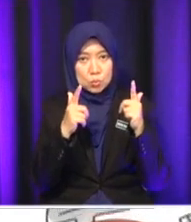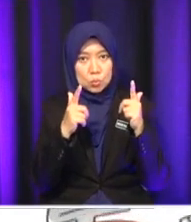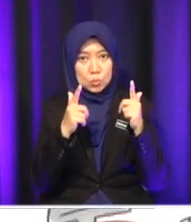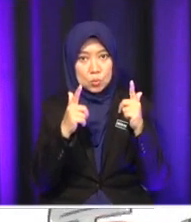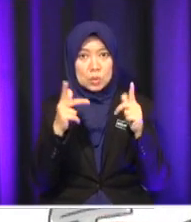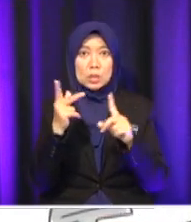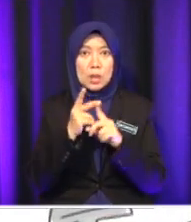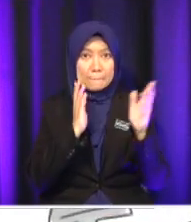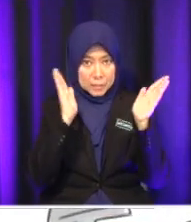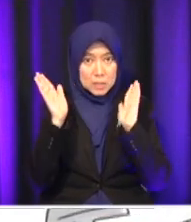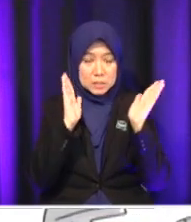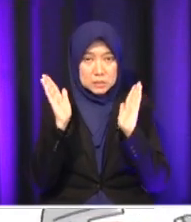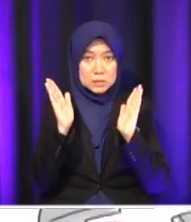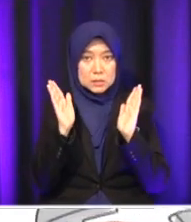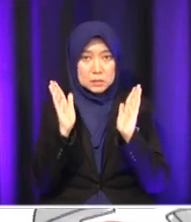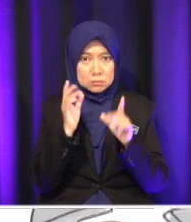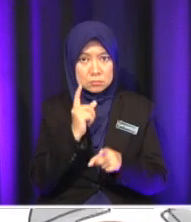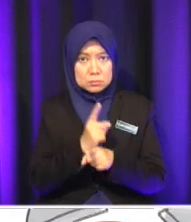ke Malaysia